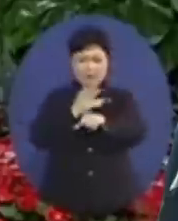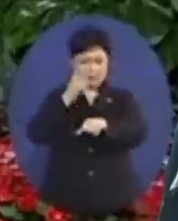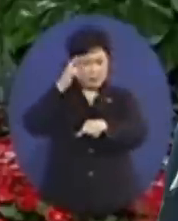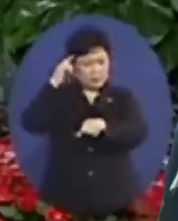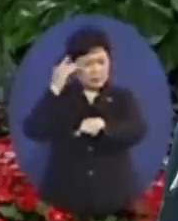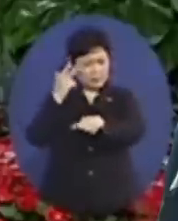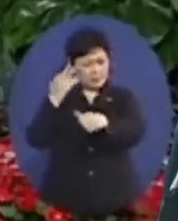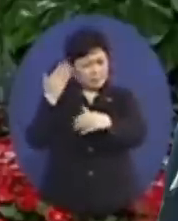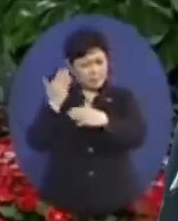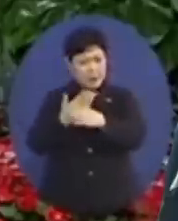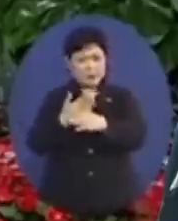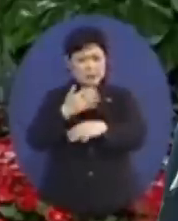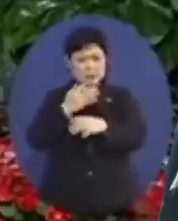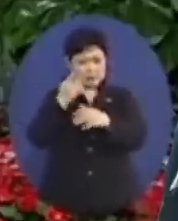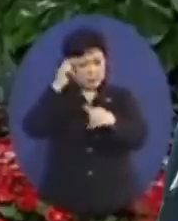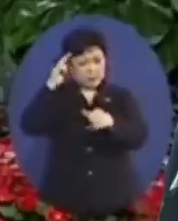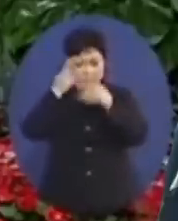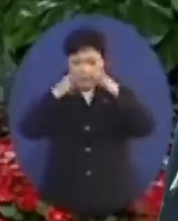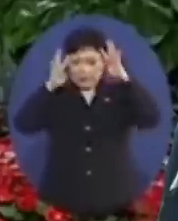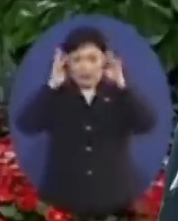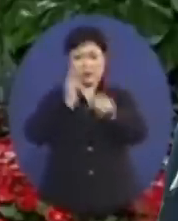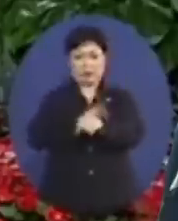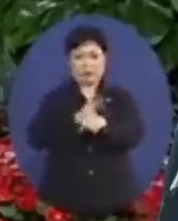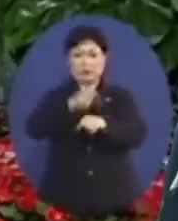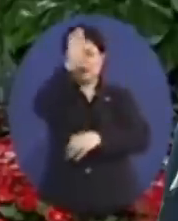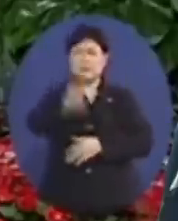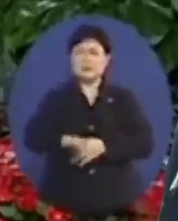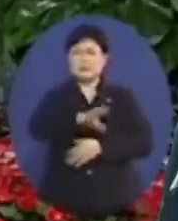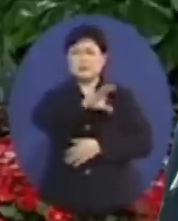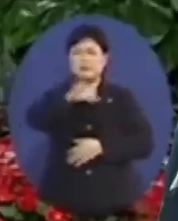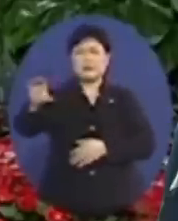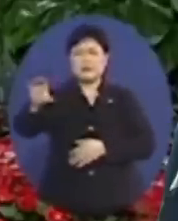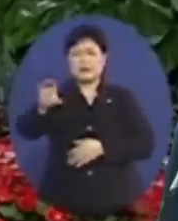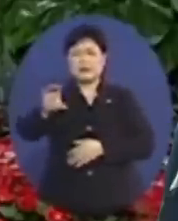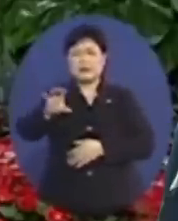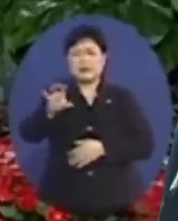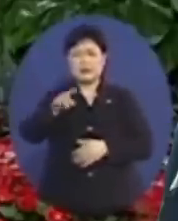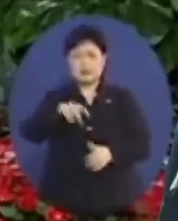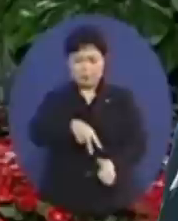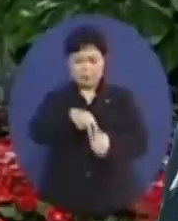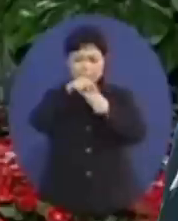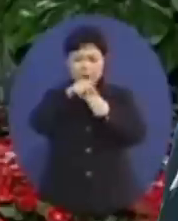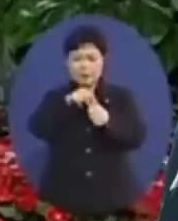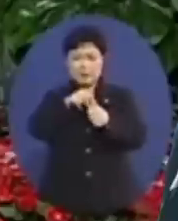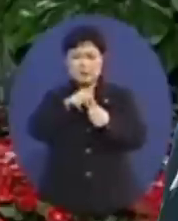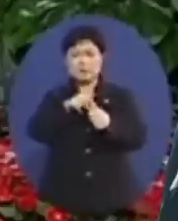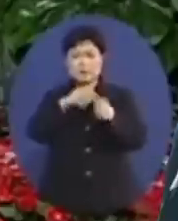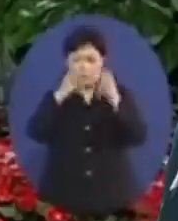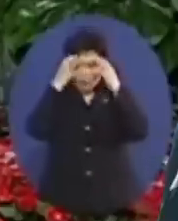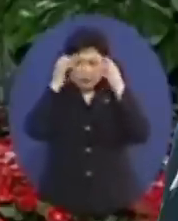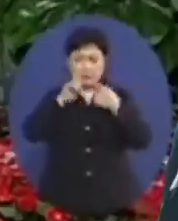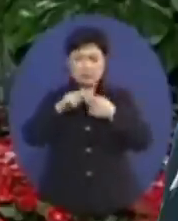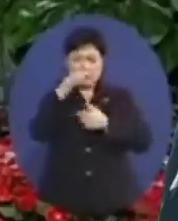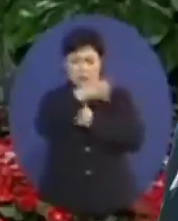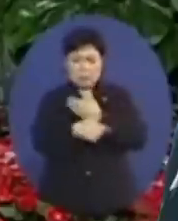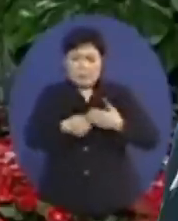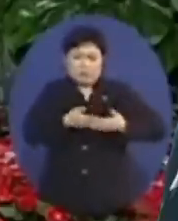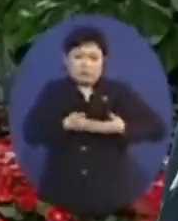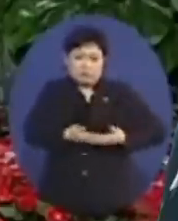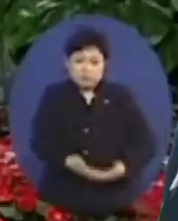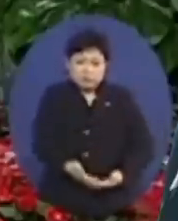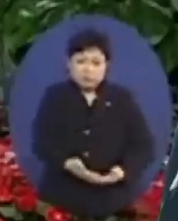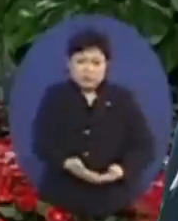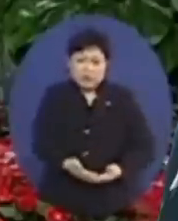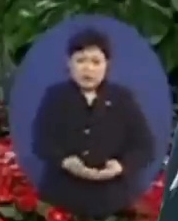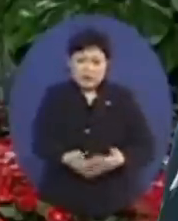하워드 매츠키 교수는 십자가형의 고통을 이학적으로 분석해서 이렇게 말했습니다. 몸의 체중이 두